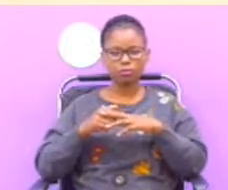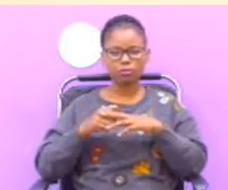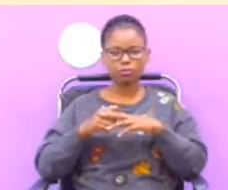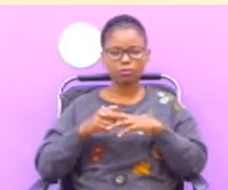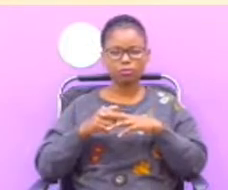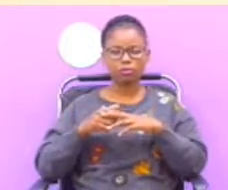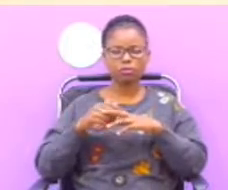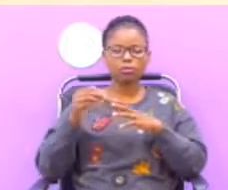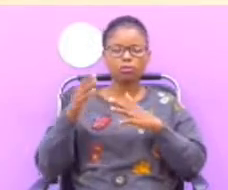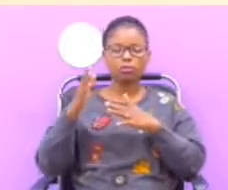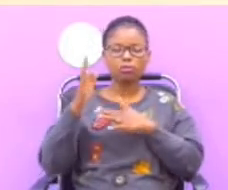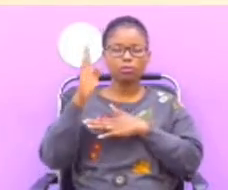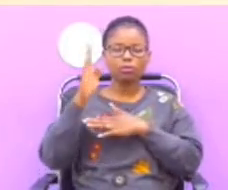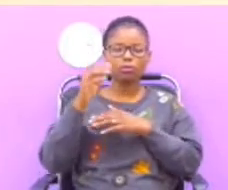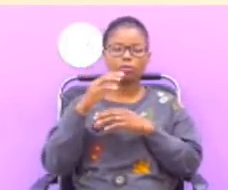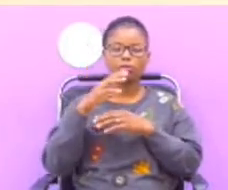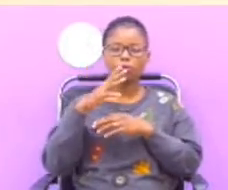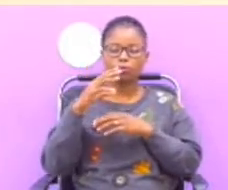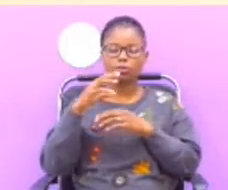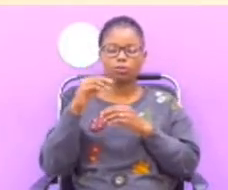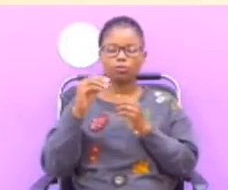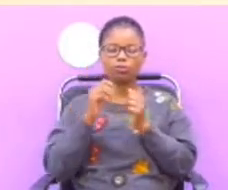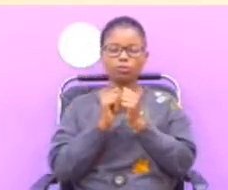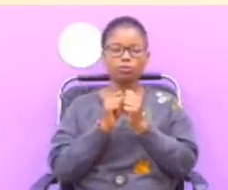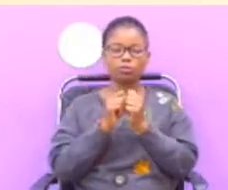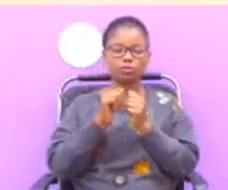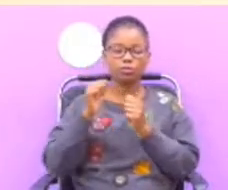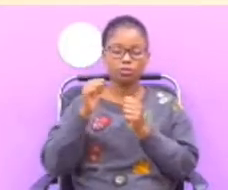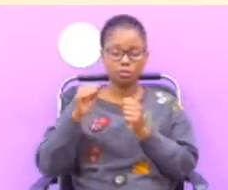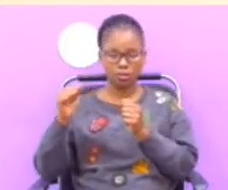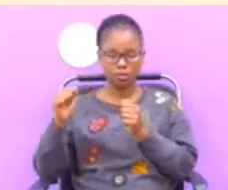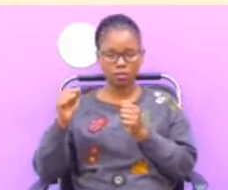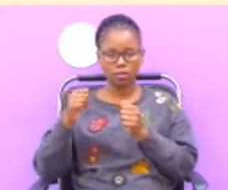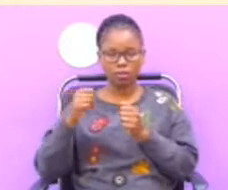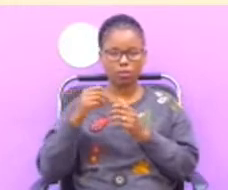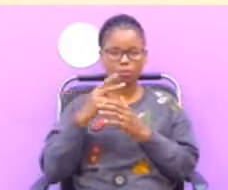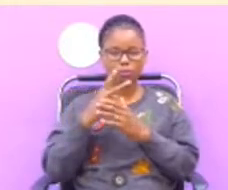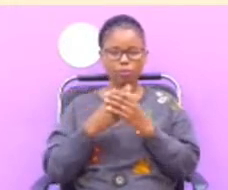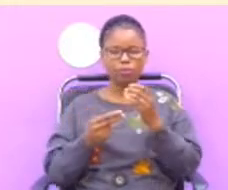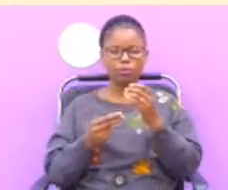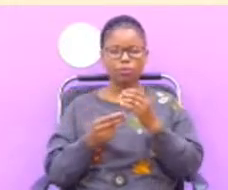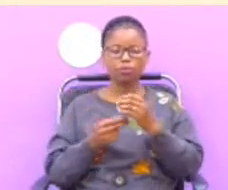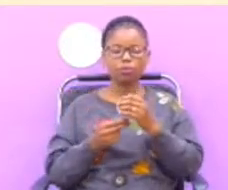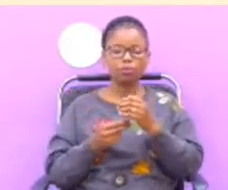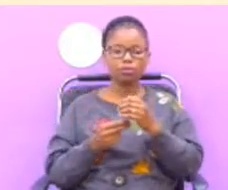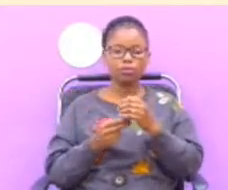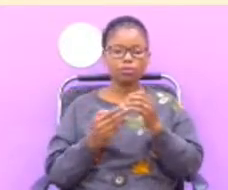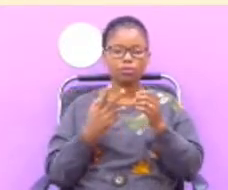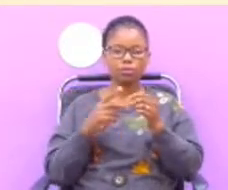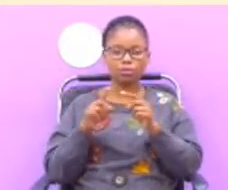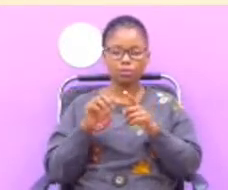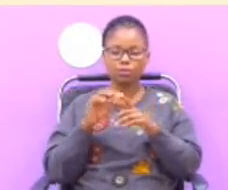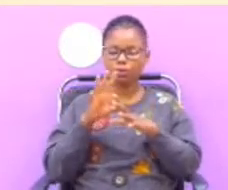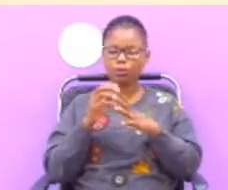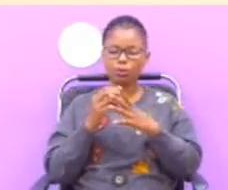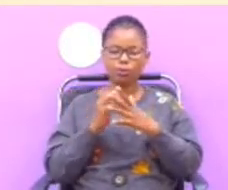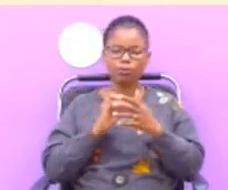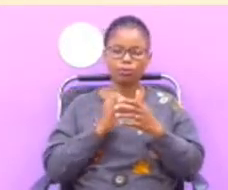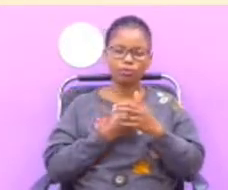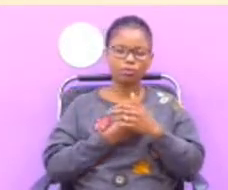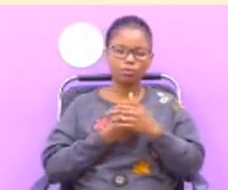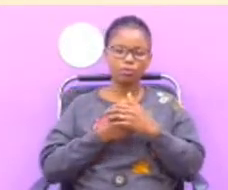na miena yothe Bwana asifiwe sana Nikio iguwa muki wale kiuge mbali siyode na tokiuwa uiduwe.